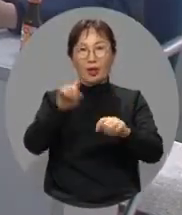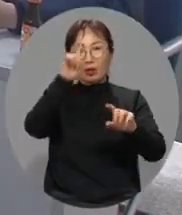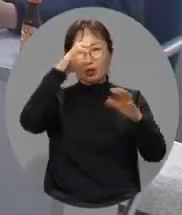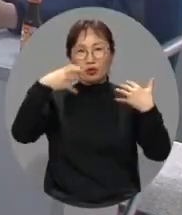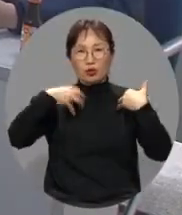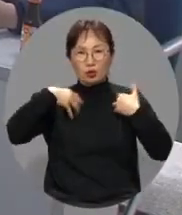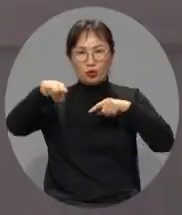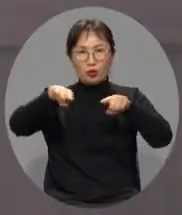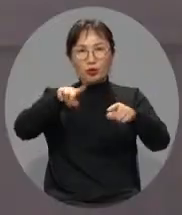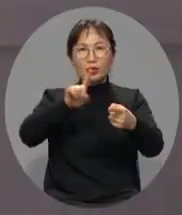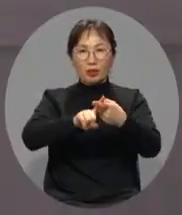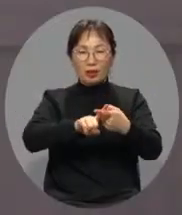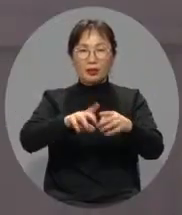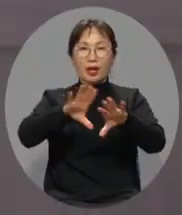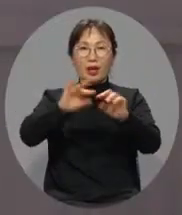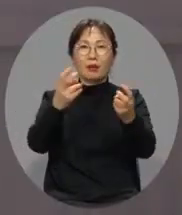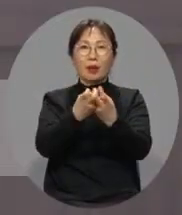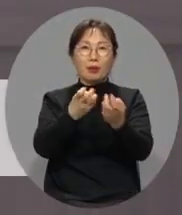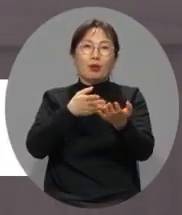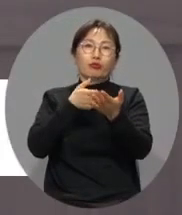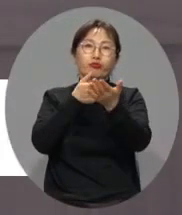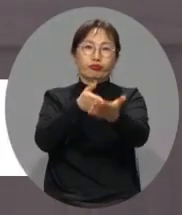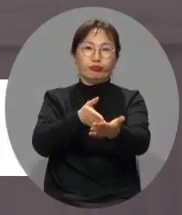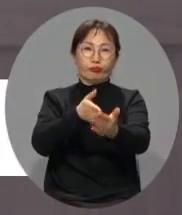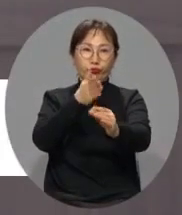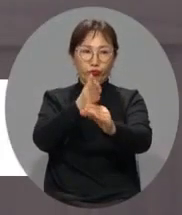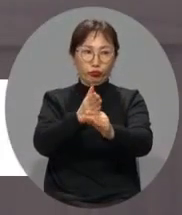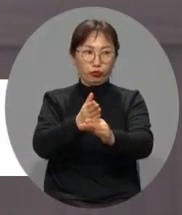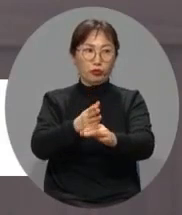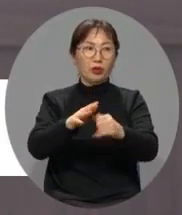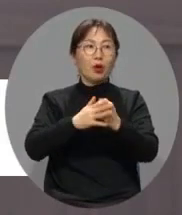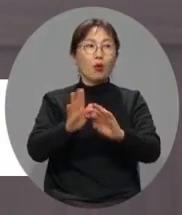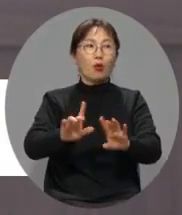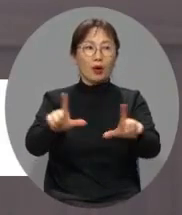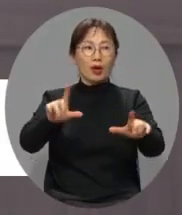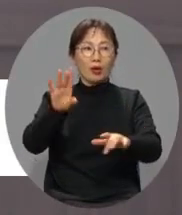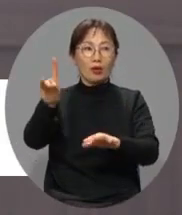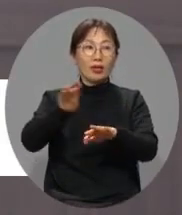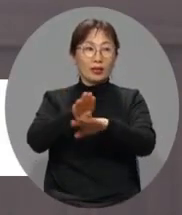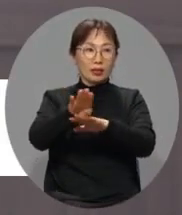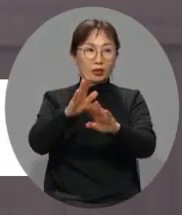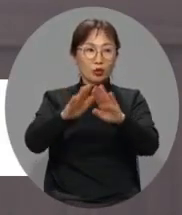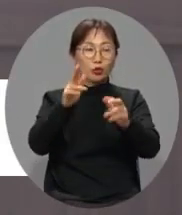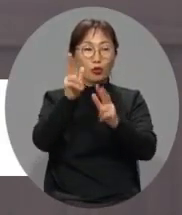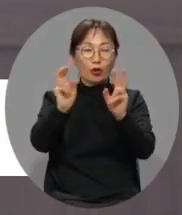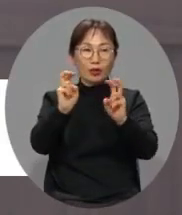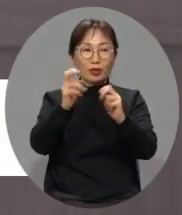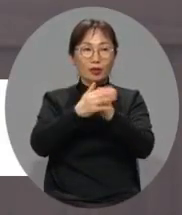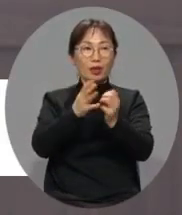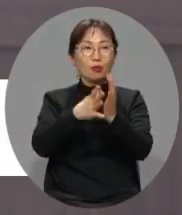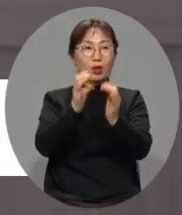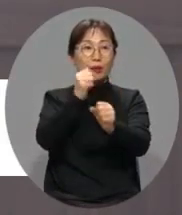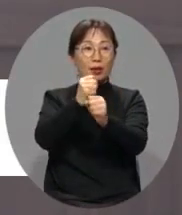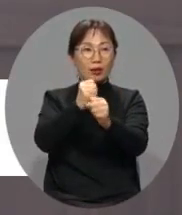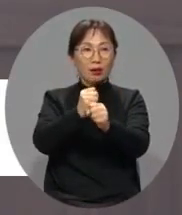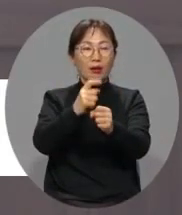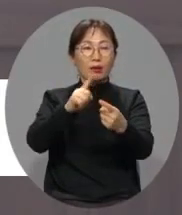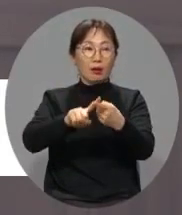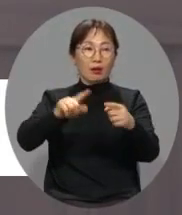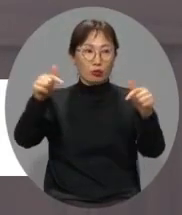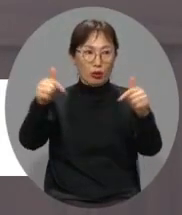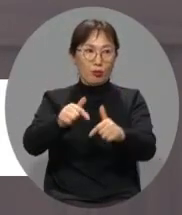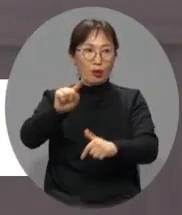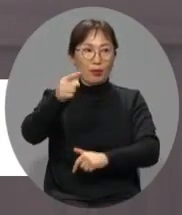있습니다. 올해 현대차 전주공장도 생산량 감소 요구로 조합원 130여